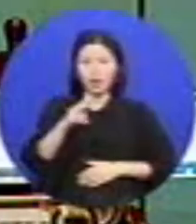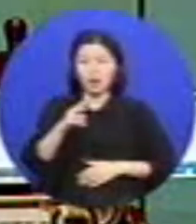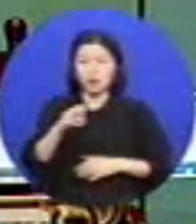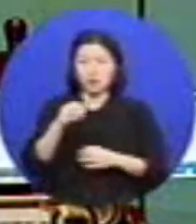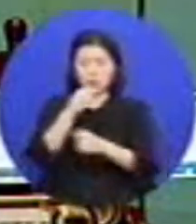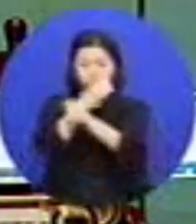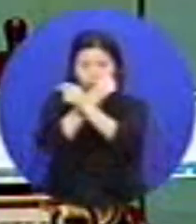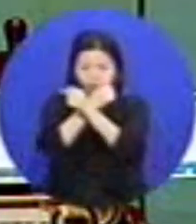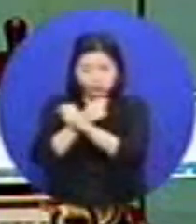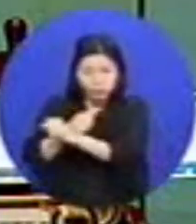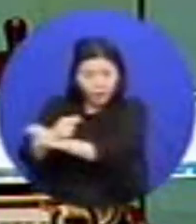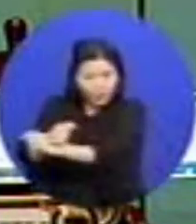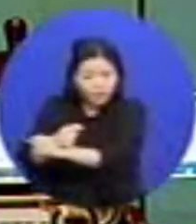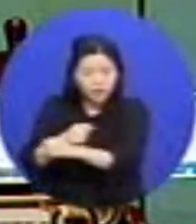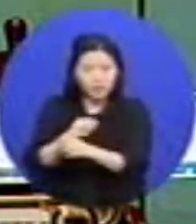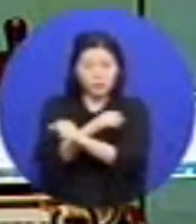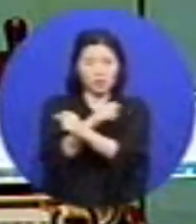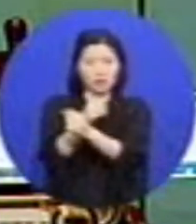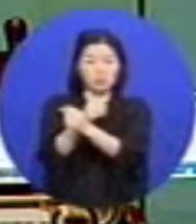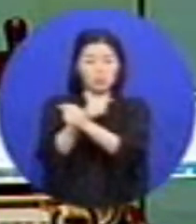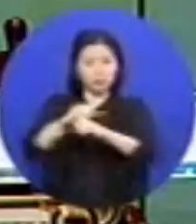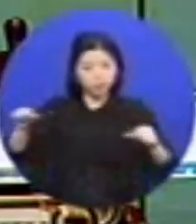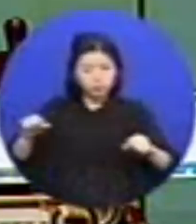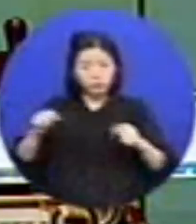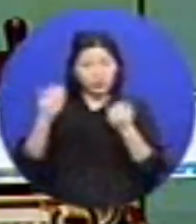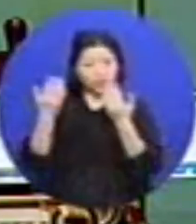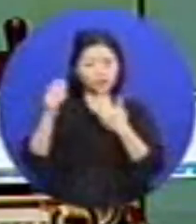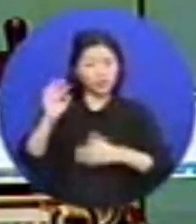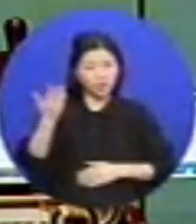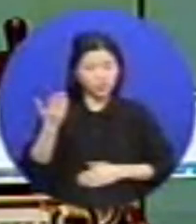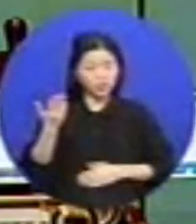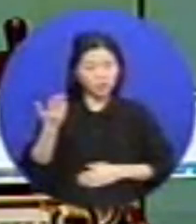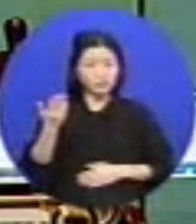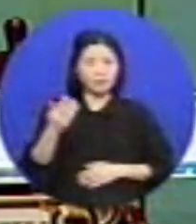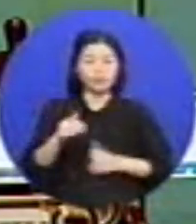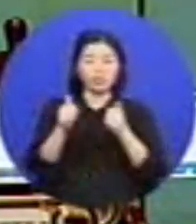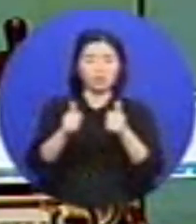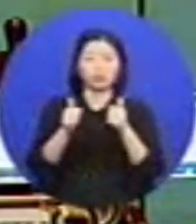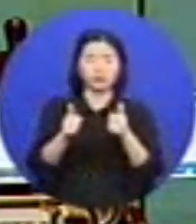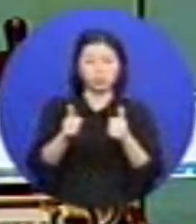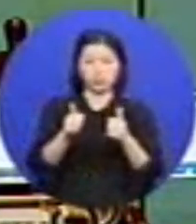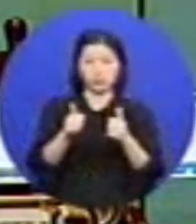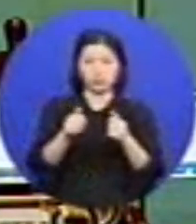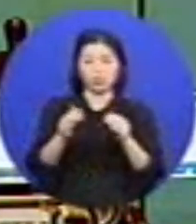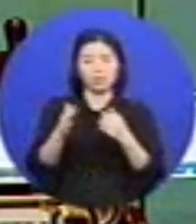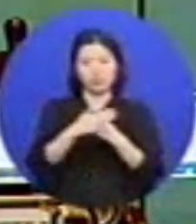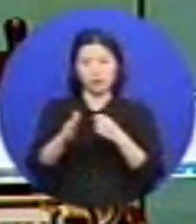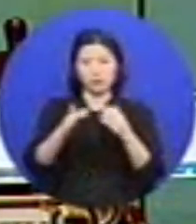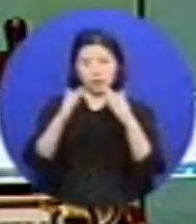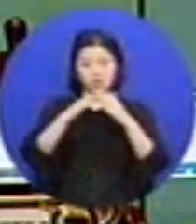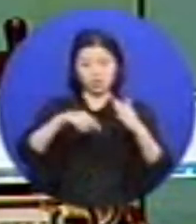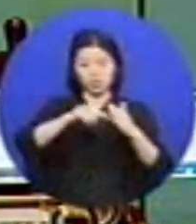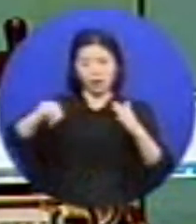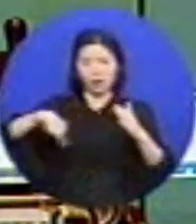될지 아니면 풀려나오게 될지 집안 분위기는 굉장히 무거웠어요.